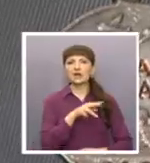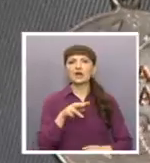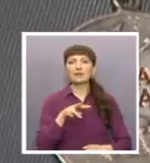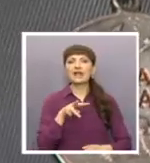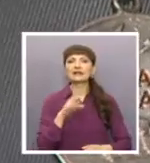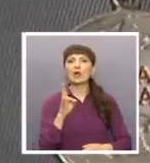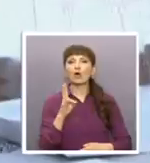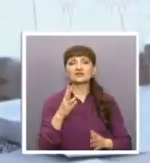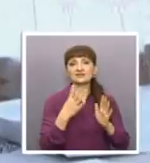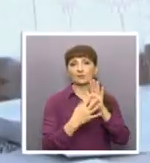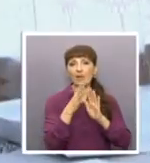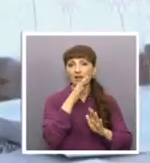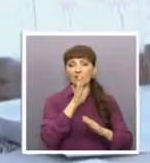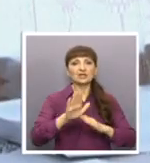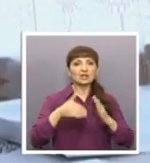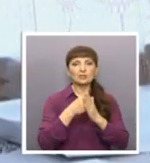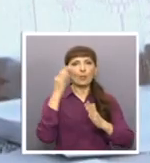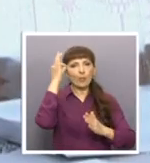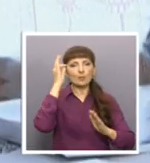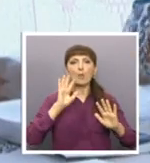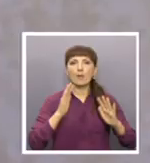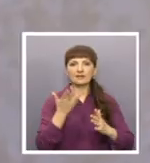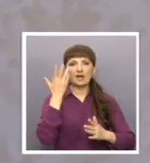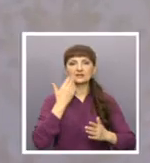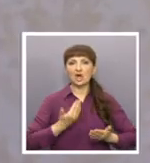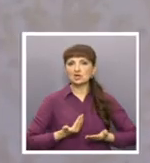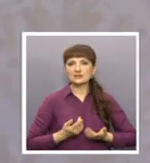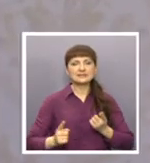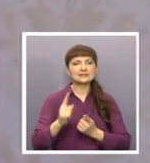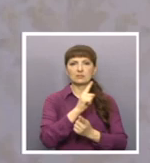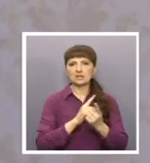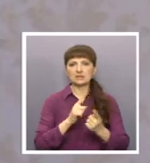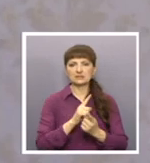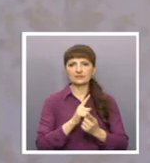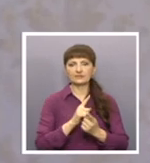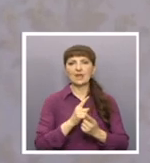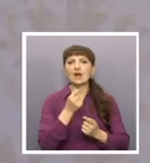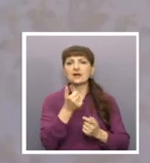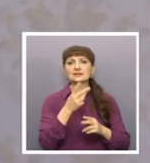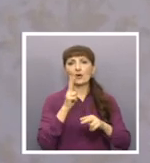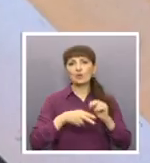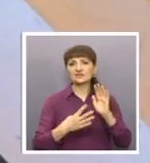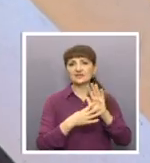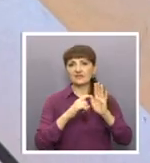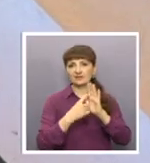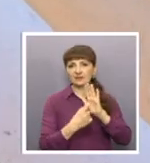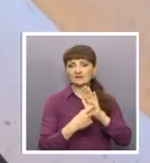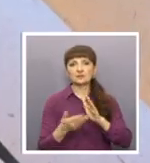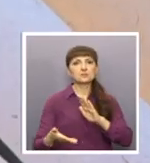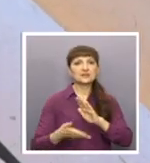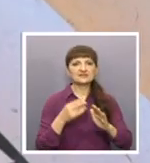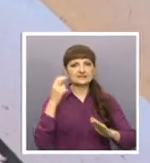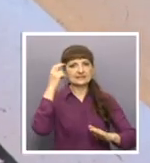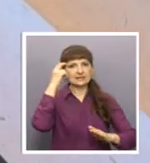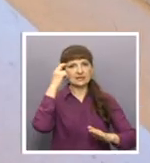Николаевичу 95 лет. Он до сих пор помнит момент, когда жизнь его изменилась в одночасье. Едва закончив 9 классов, он был призван из